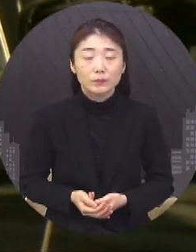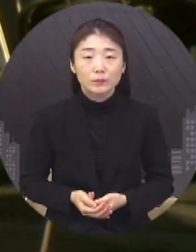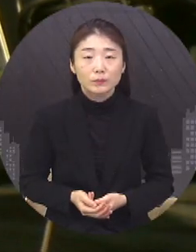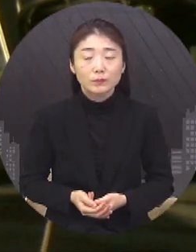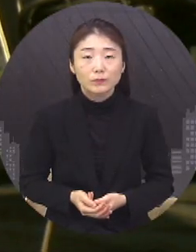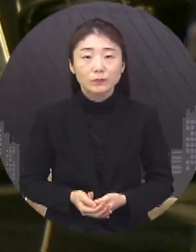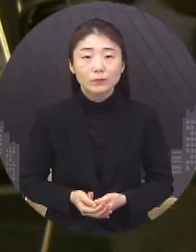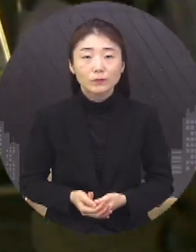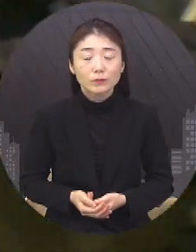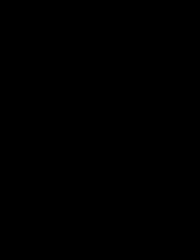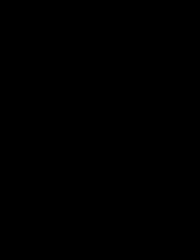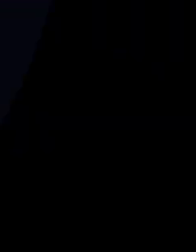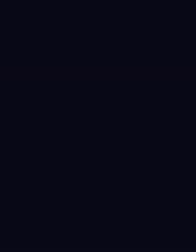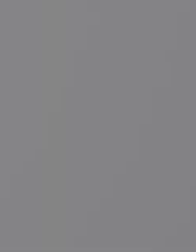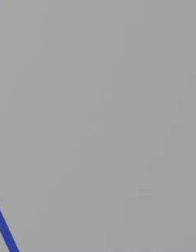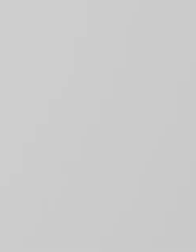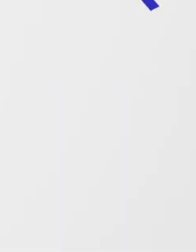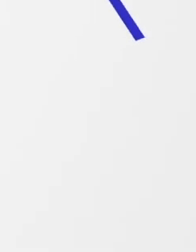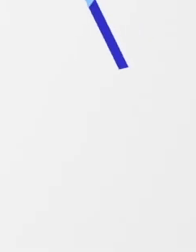입니다